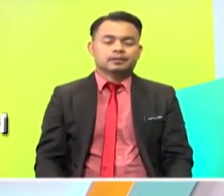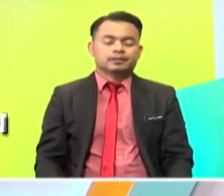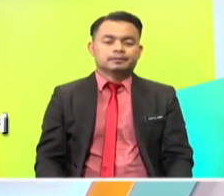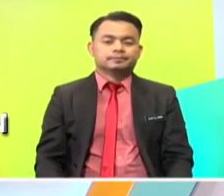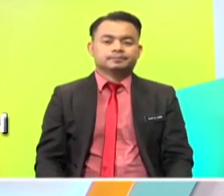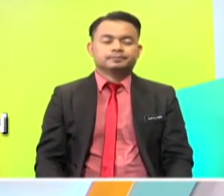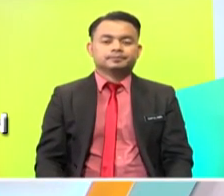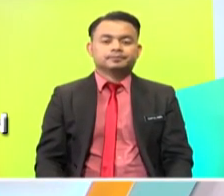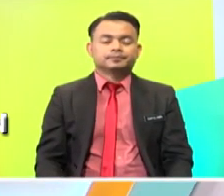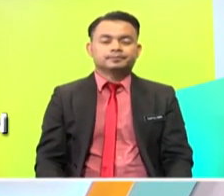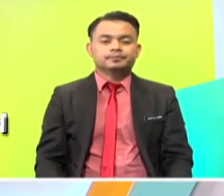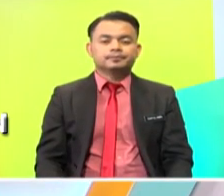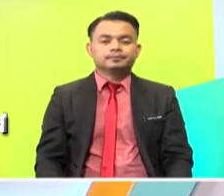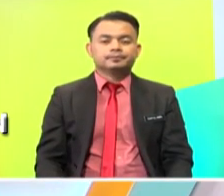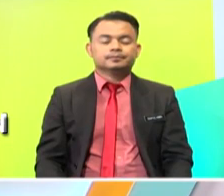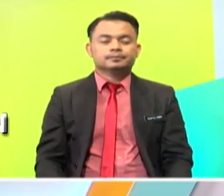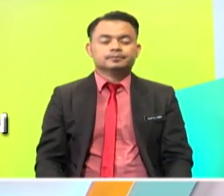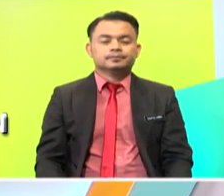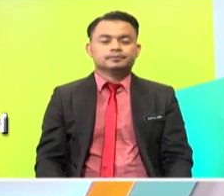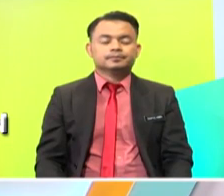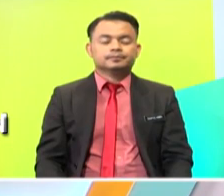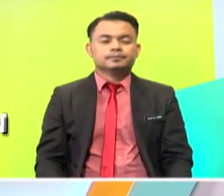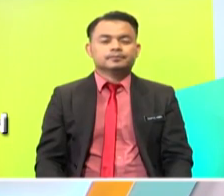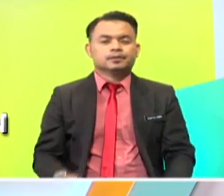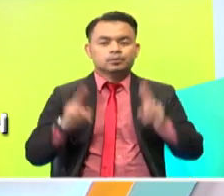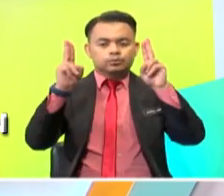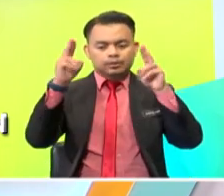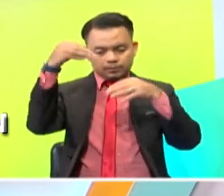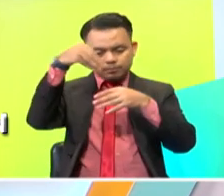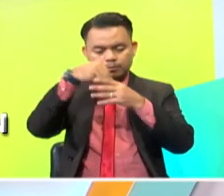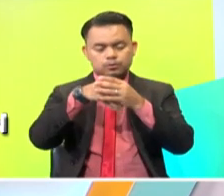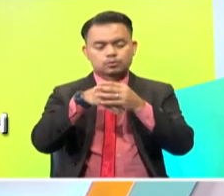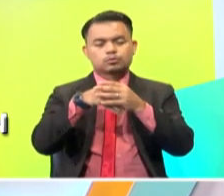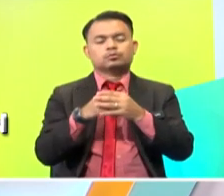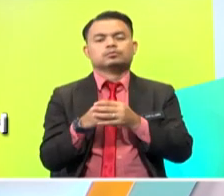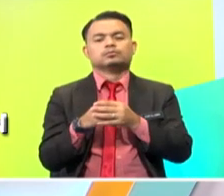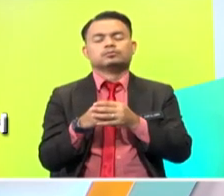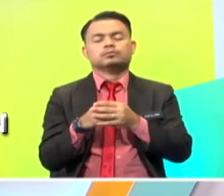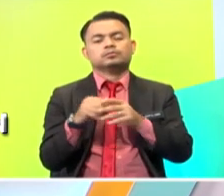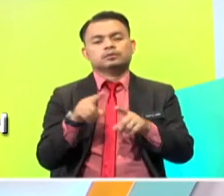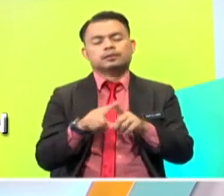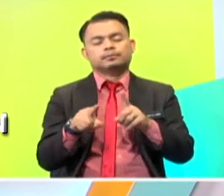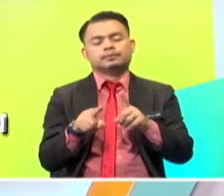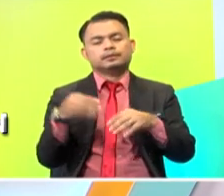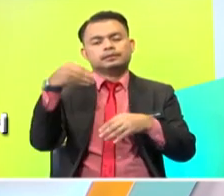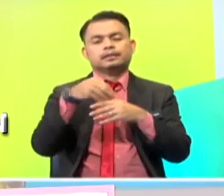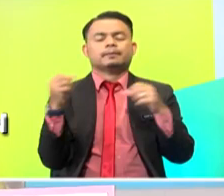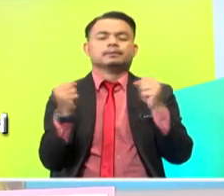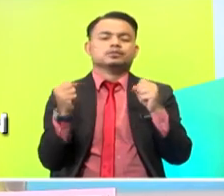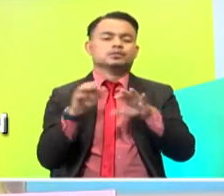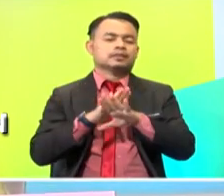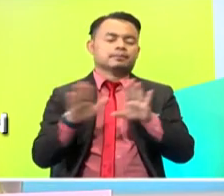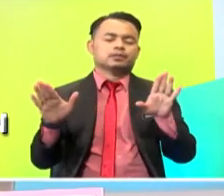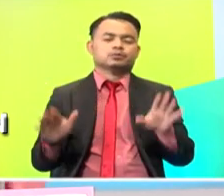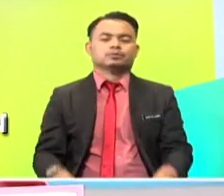bebani bekas kedaulatan Nikita tak no udara masuk ke dalam bekas Tetapi kalau dalam peti sejuk tidak perlu